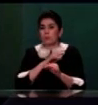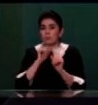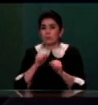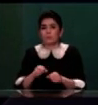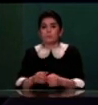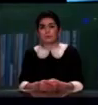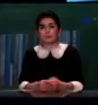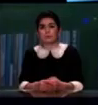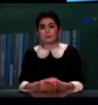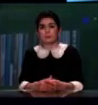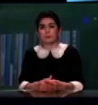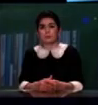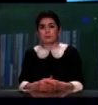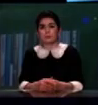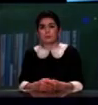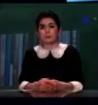aniq.